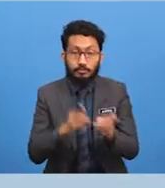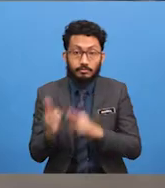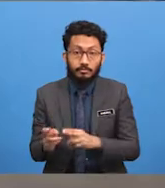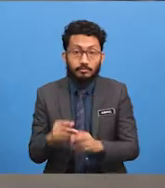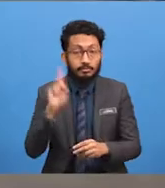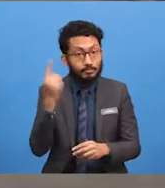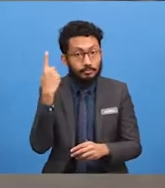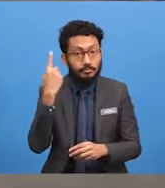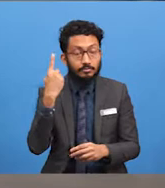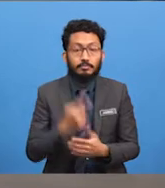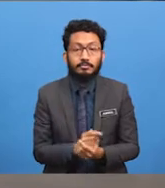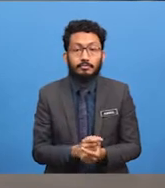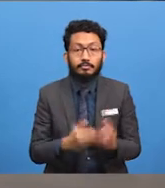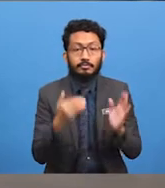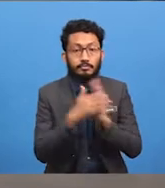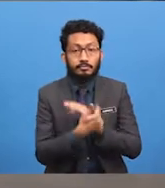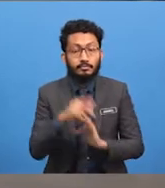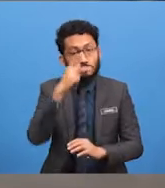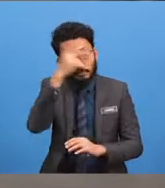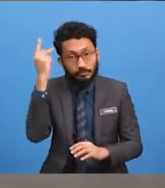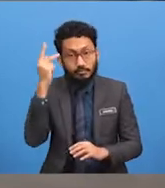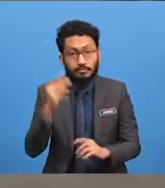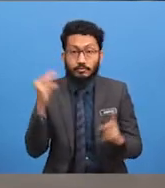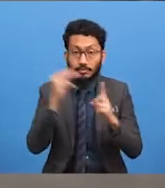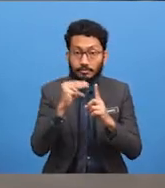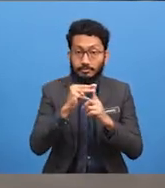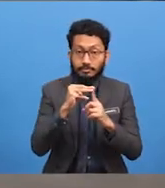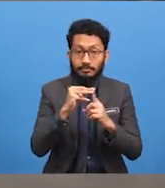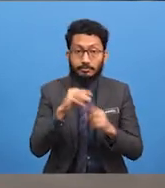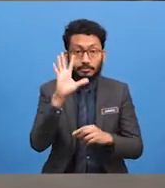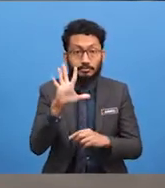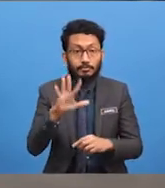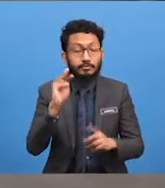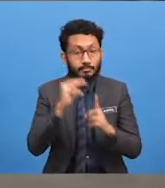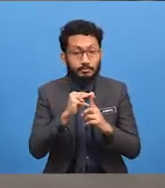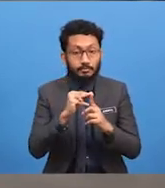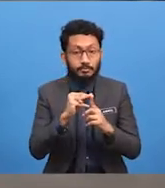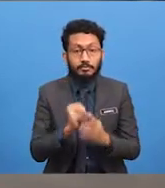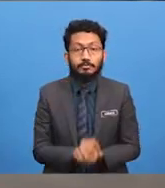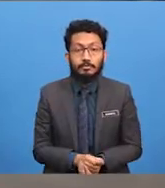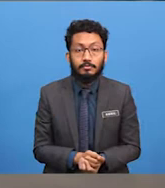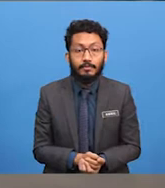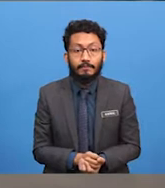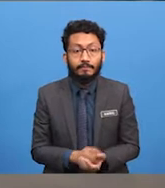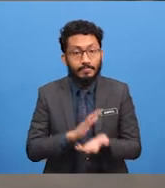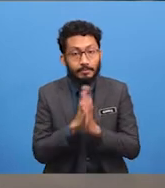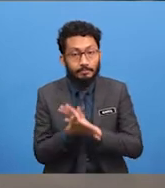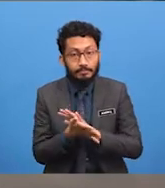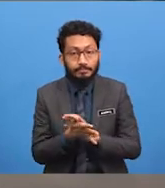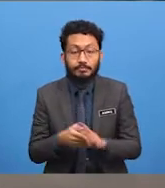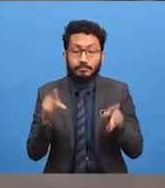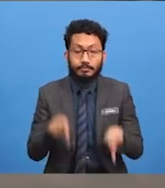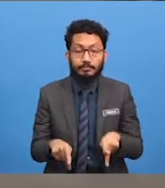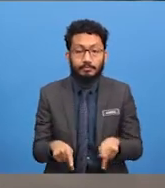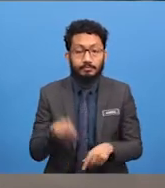sahaja. Oleh kerana markahnya adalah 5 markah, maka